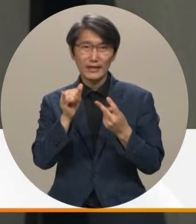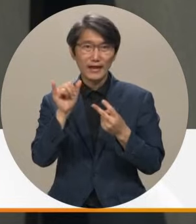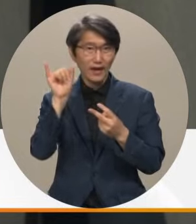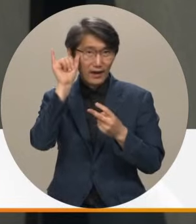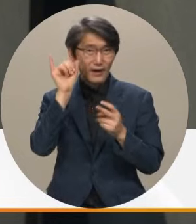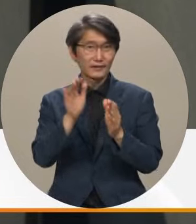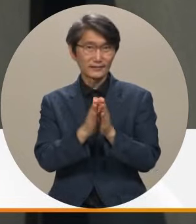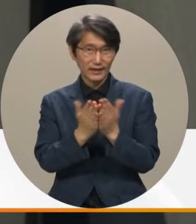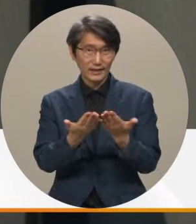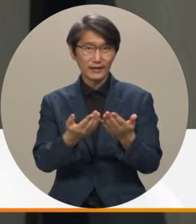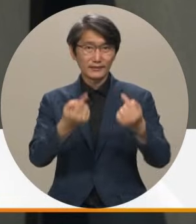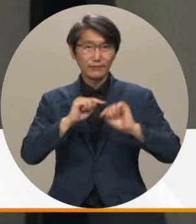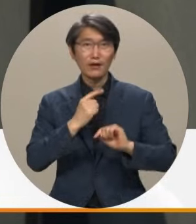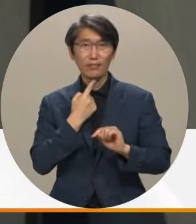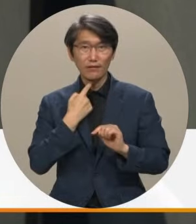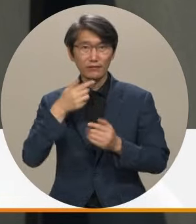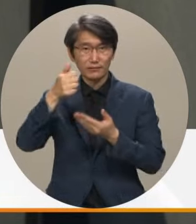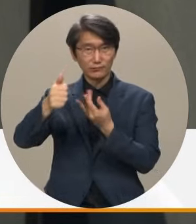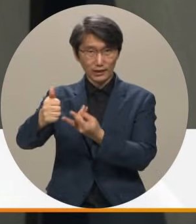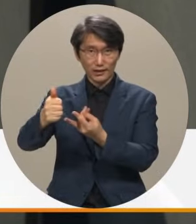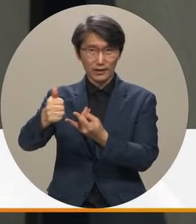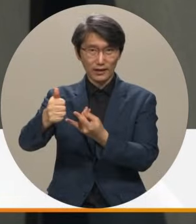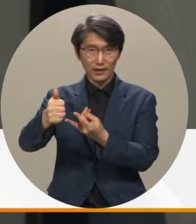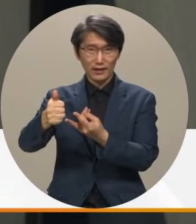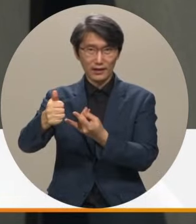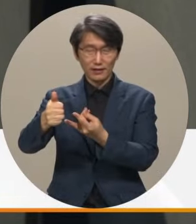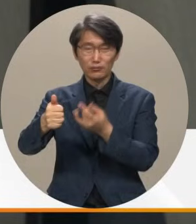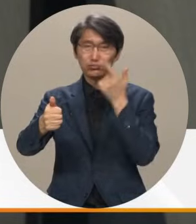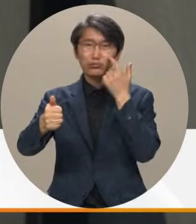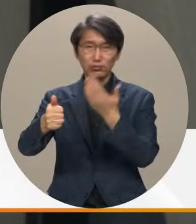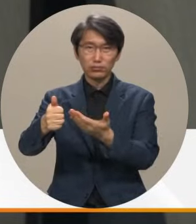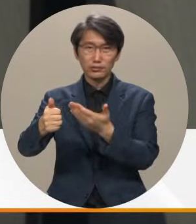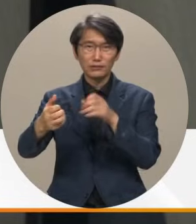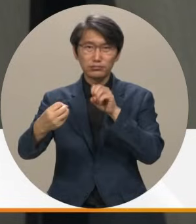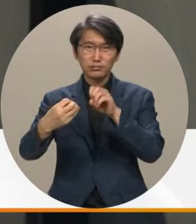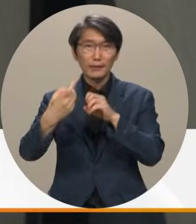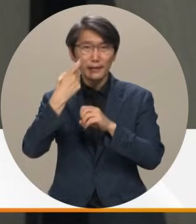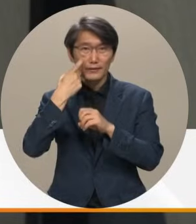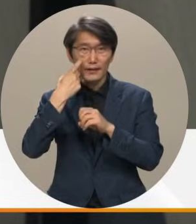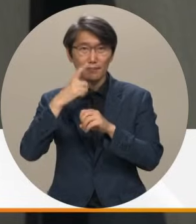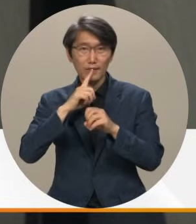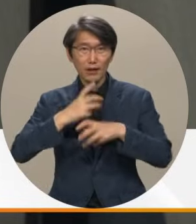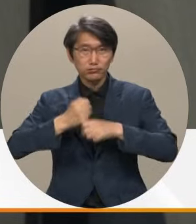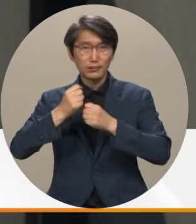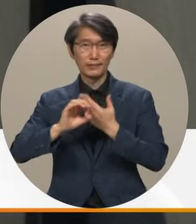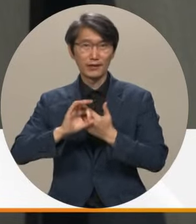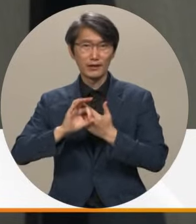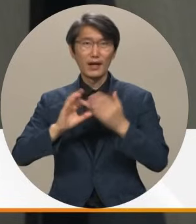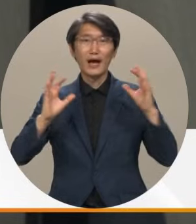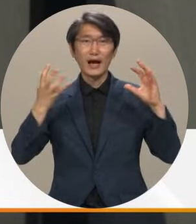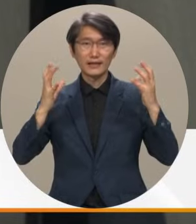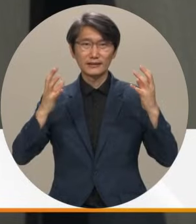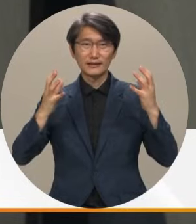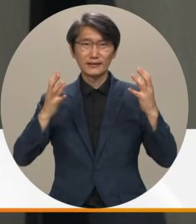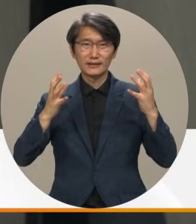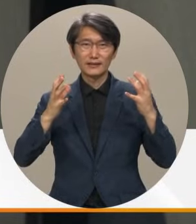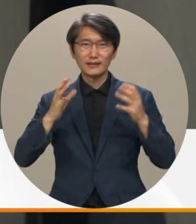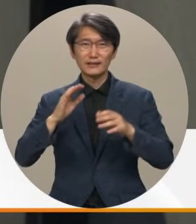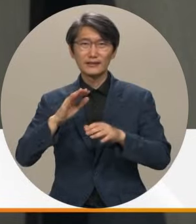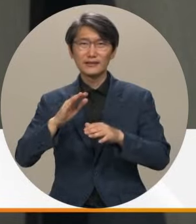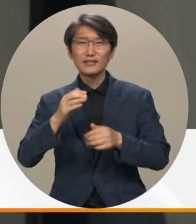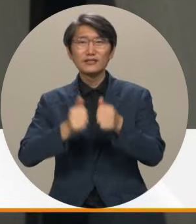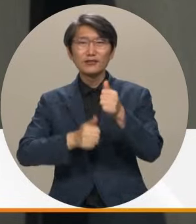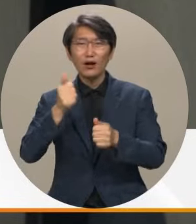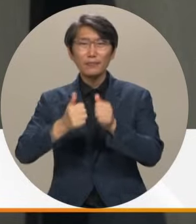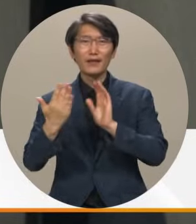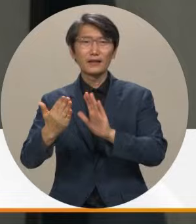교과서에 참여했던 분들에게도 얘기를 들어봤는데 한마디로 말하면 우리 아이들은 실험 대상이 아니다.